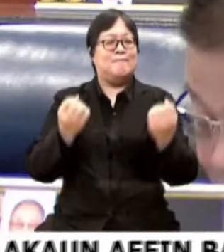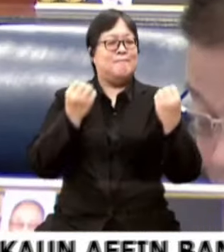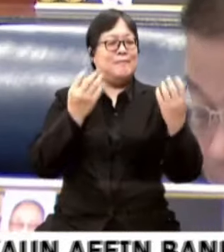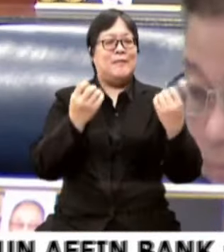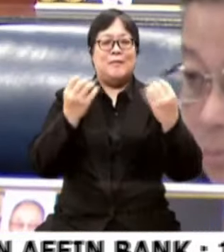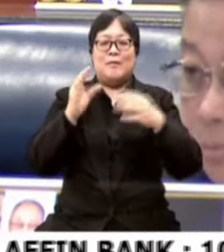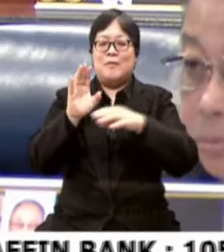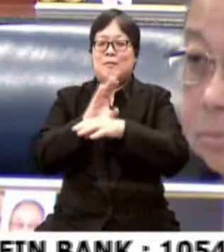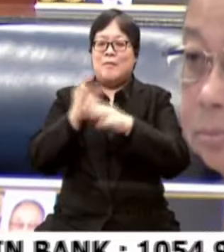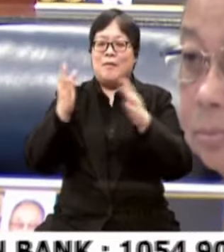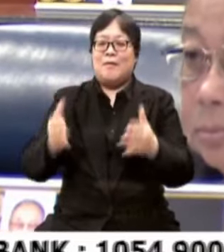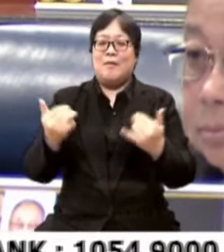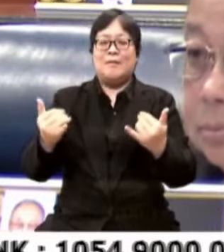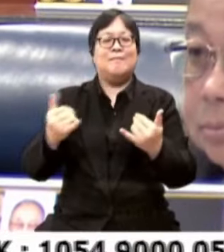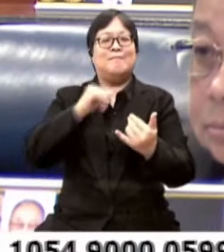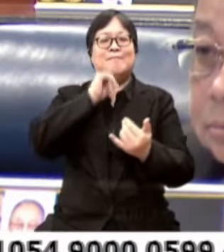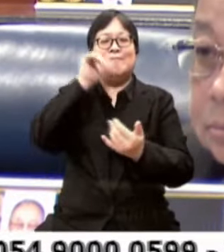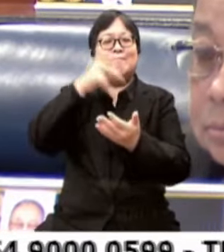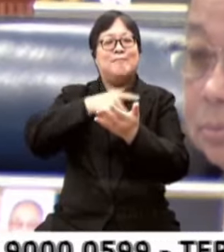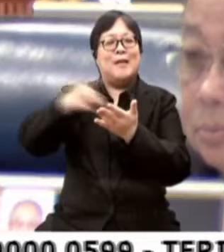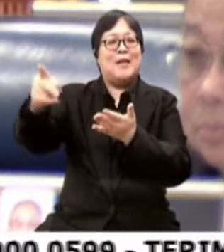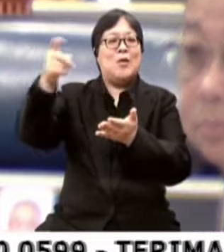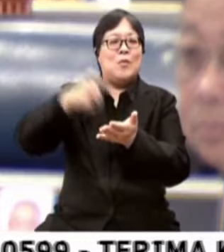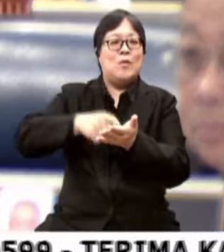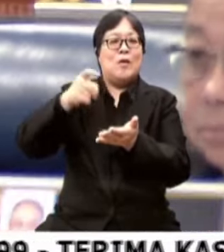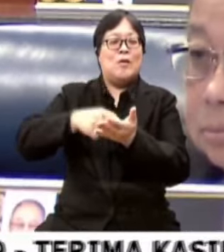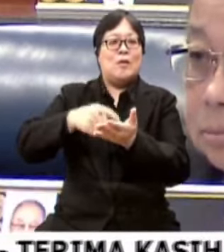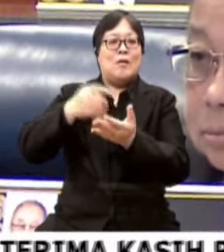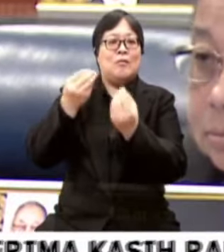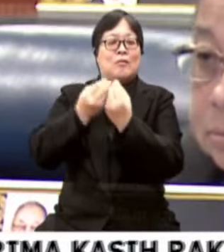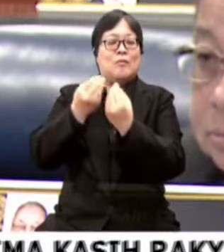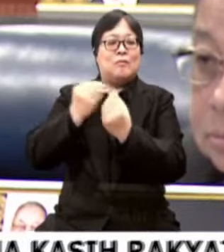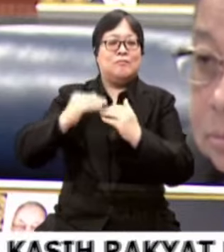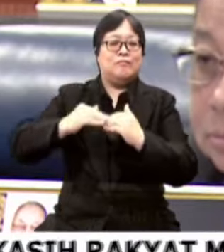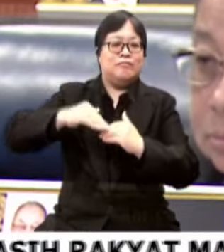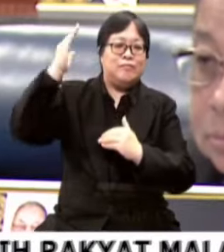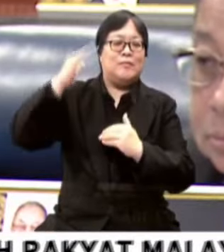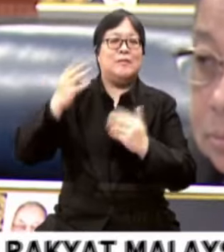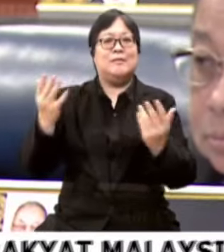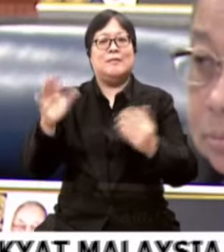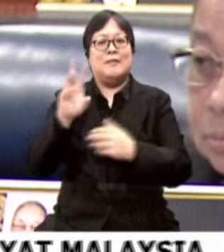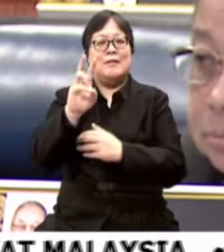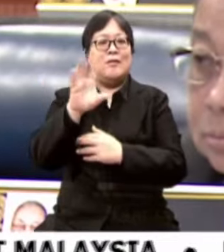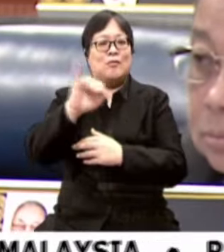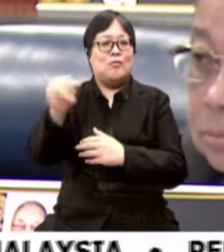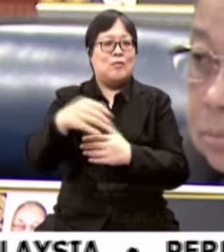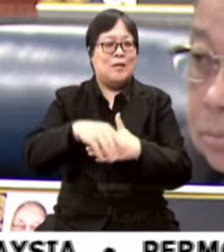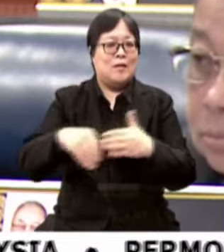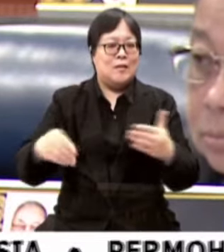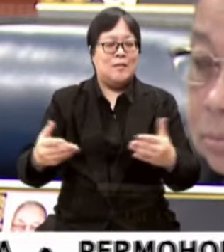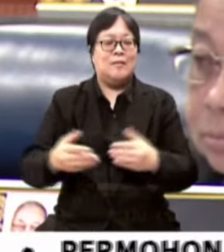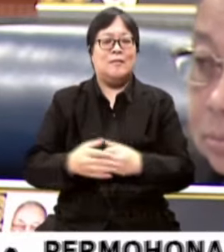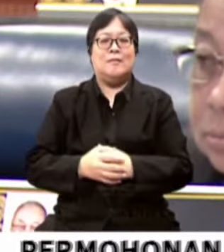Ranu usaha-usahawan yang tidak melunaskan hutang yang begitu besar dan dilaporkan lebih 600 juta